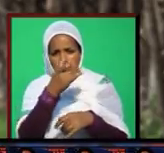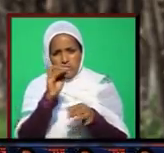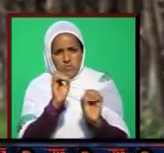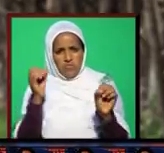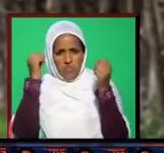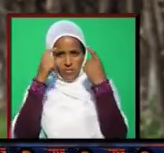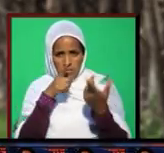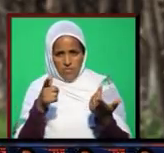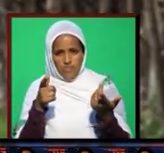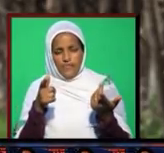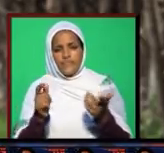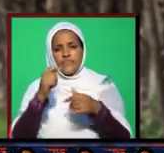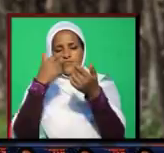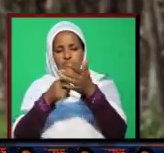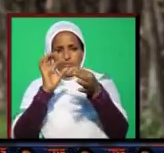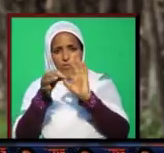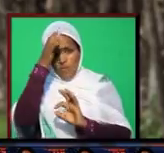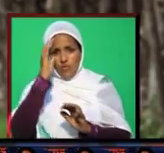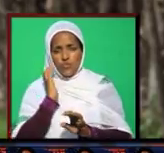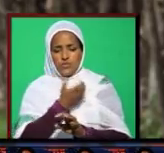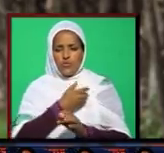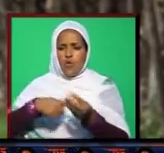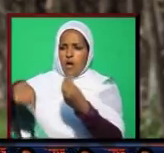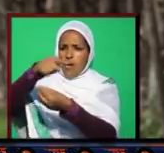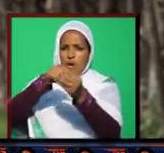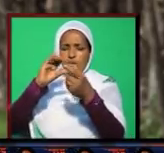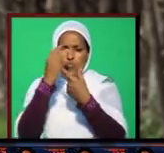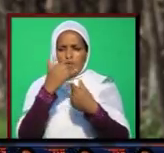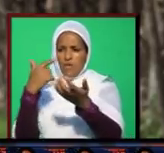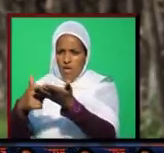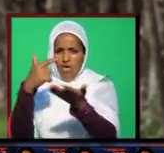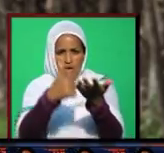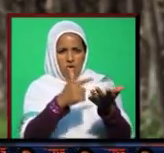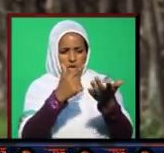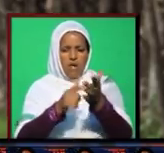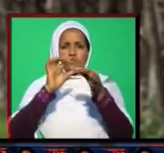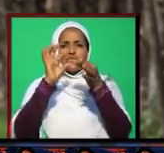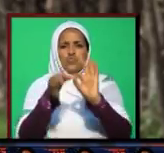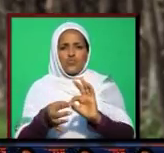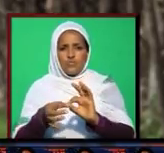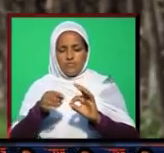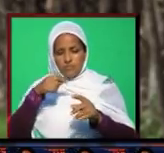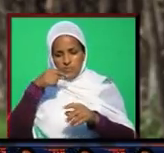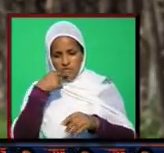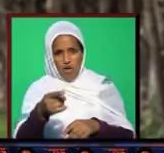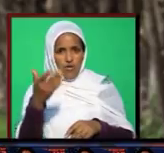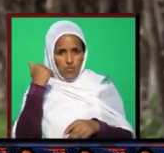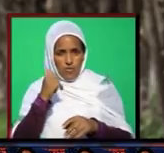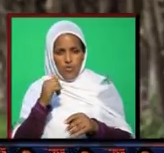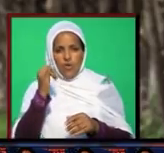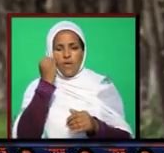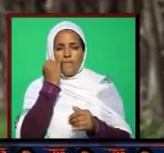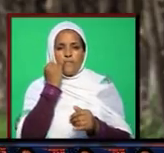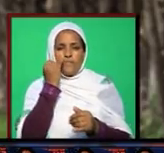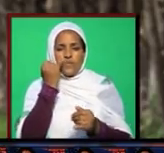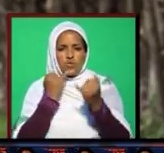የትኛውም ቦታ ሲሄድ ቅዱስ ጳውሎስ ወደ ሄደበት እንደ ኢትዮጵያ ብንወስድ በተርጉማን አባቶቻችንም አካባቢዎችን እየጠቀሱ ነው ትርጓሜን